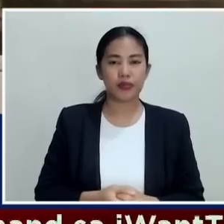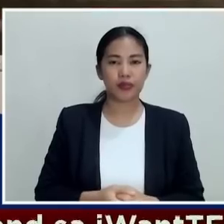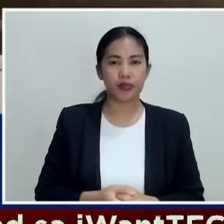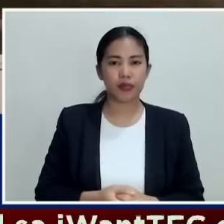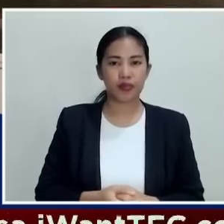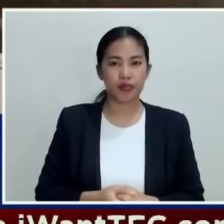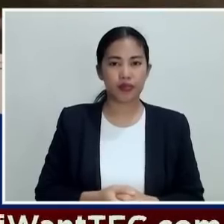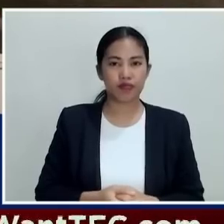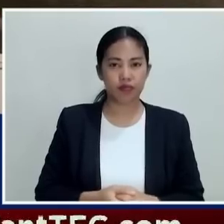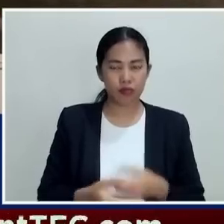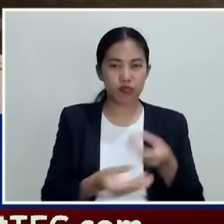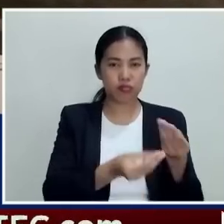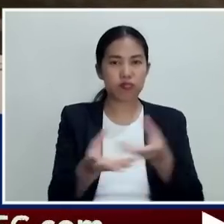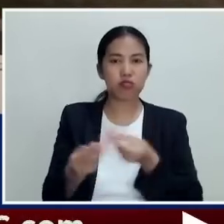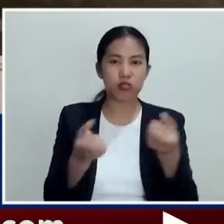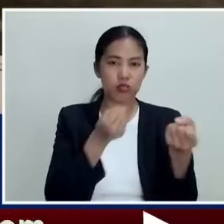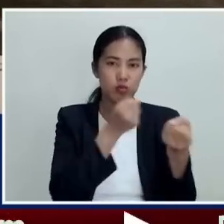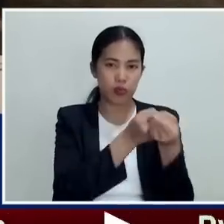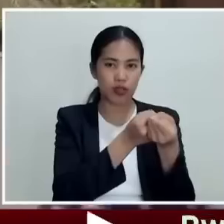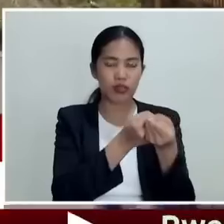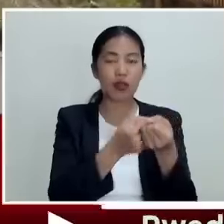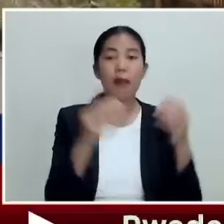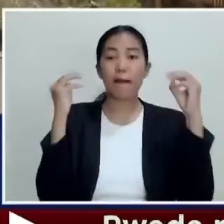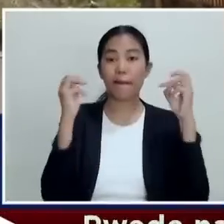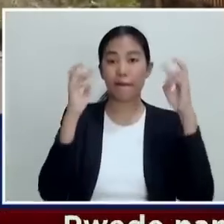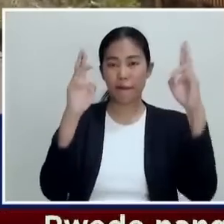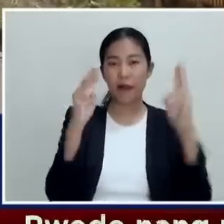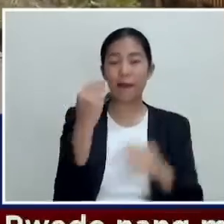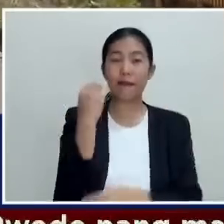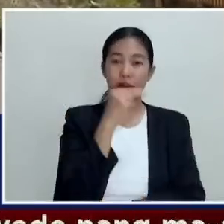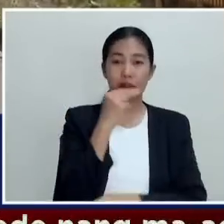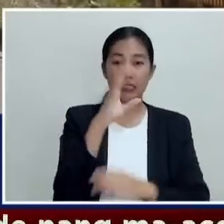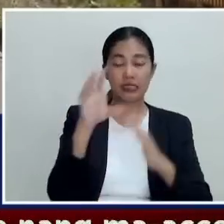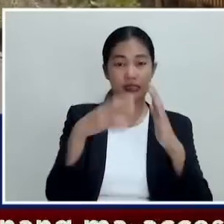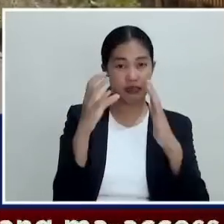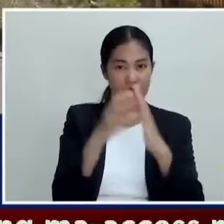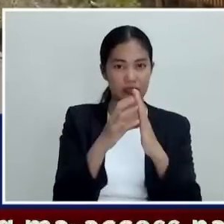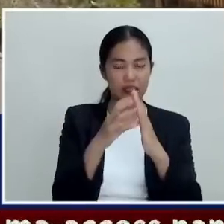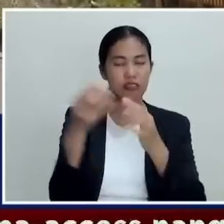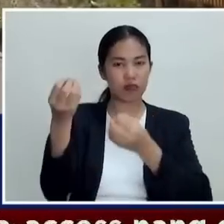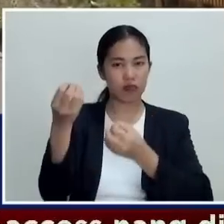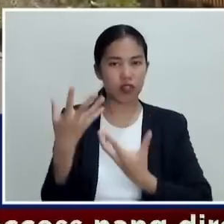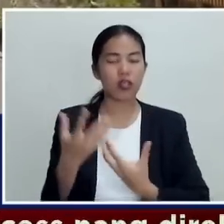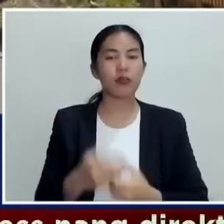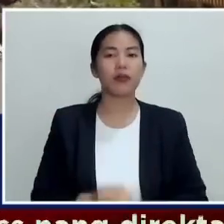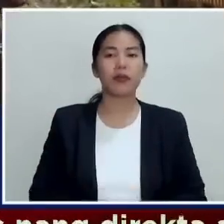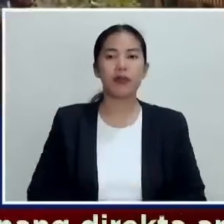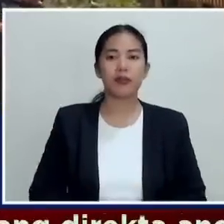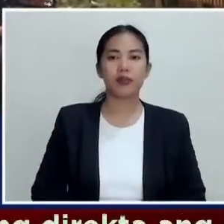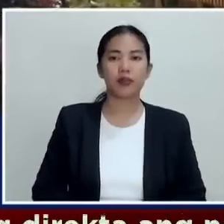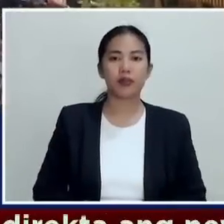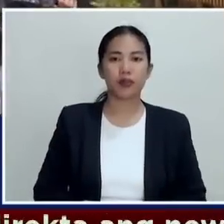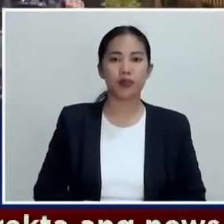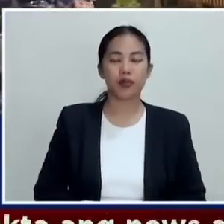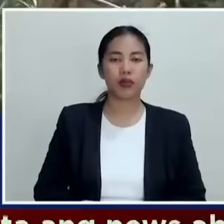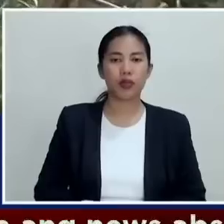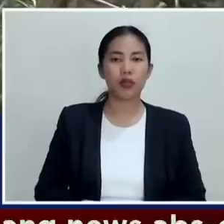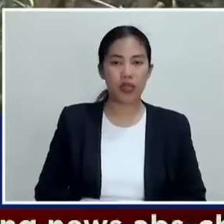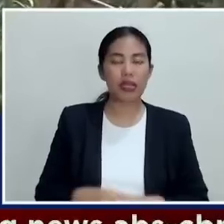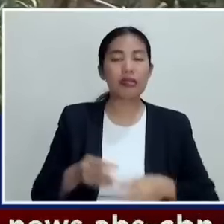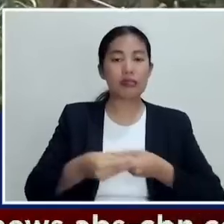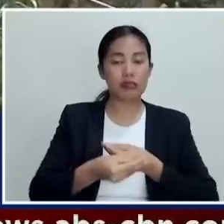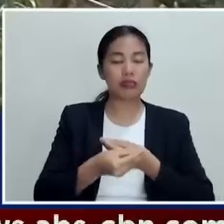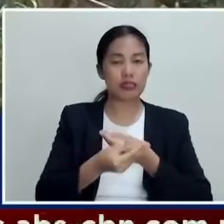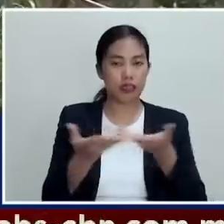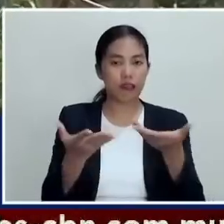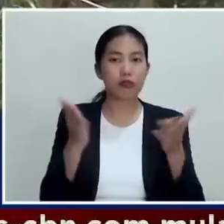compensation. Sabi ng mayor ng Marawi City, mas maayos na maibibigay ang nararapat na serbisyo para sa mga residenteng